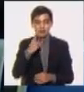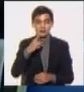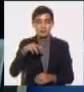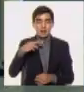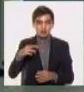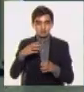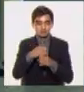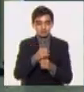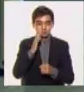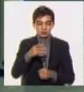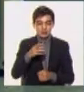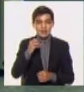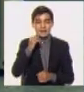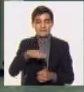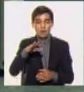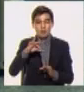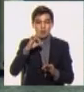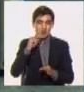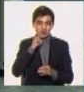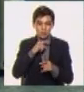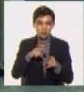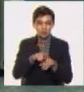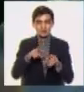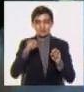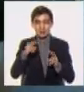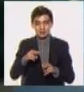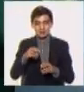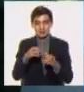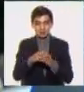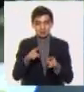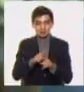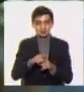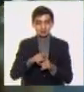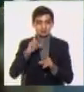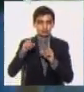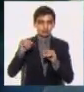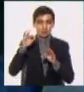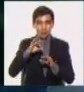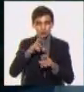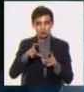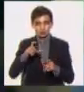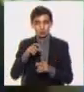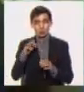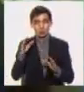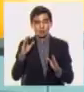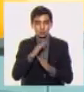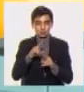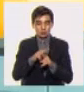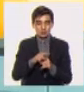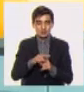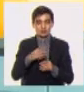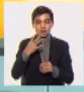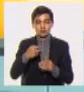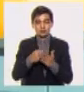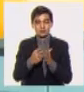деп болжайды. Ал Еуропа экономикалық ынтымақтастық және даму ұйымы саяхатшылар саны 1-40%-ға дейін кемиді деп